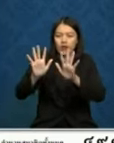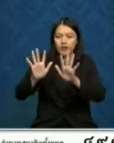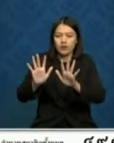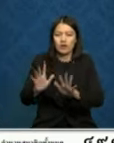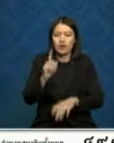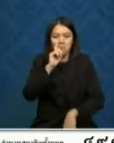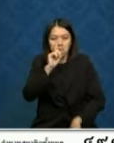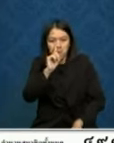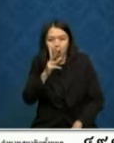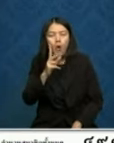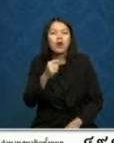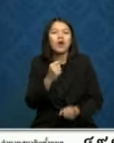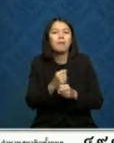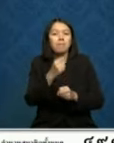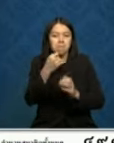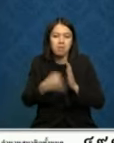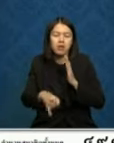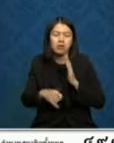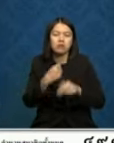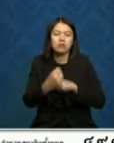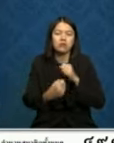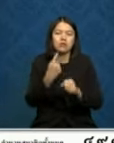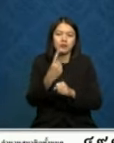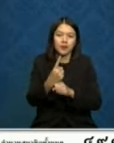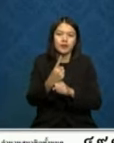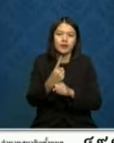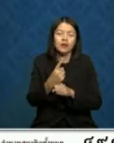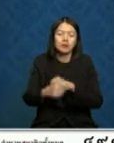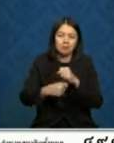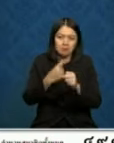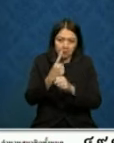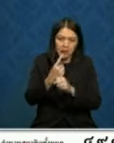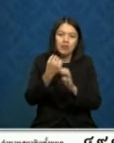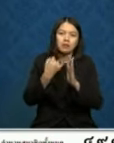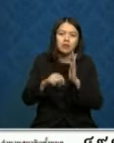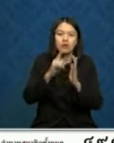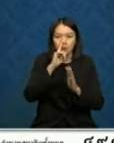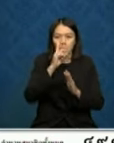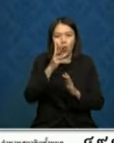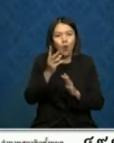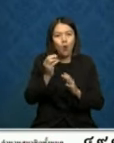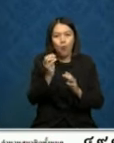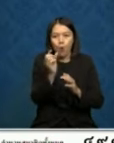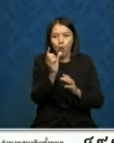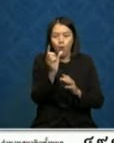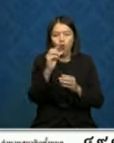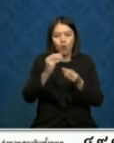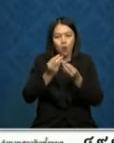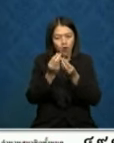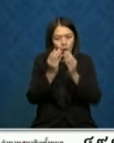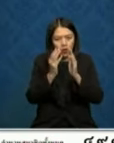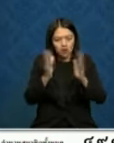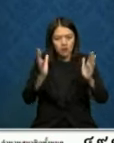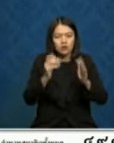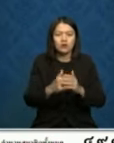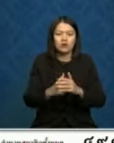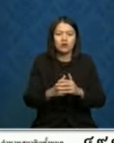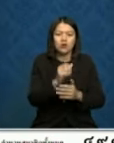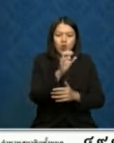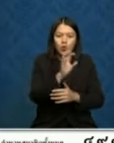วกลับมากระทำความผิดซ้ำภายใน1ปีดิฉันย้ำว่าภายใน1ปีนะคะเป็นตัวเลขที่สูงมากต่อมาค่ะในปี66